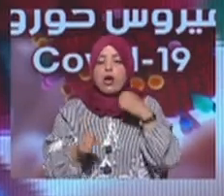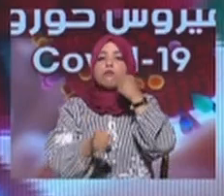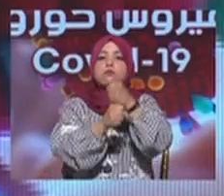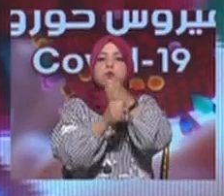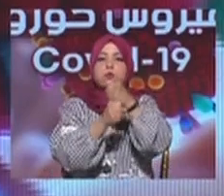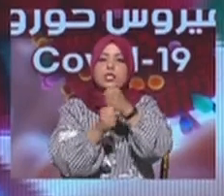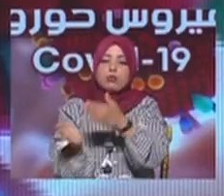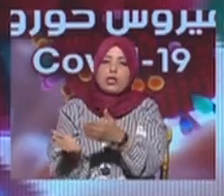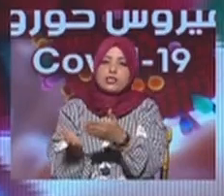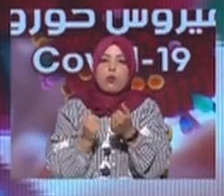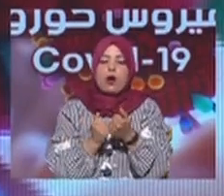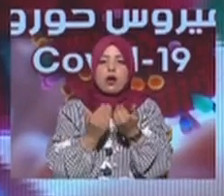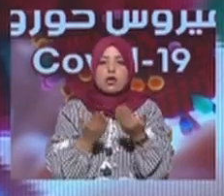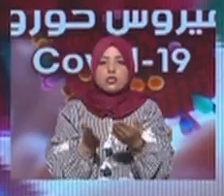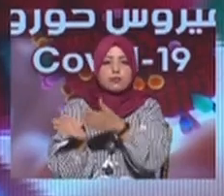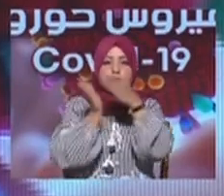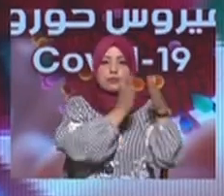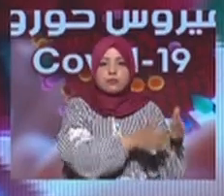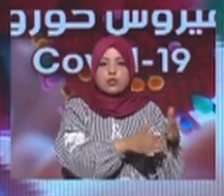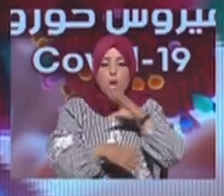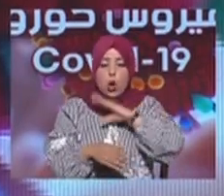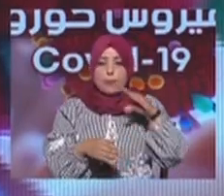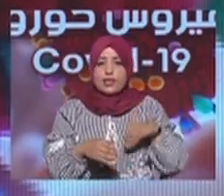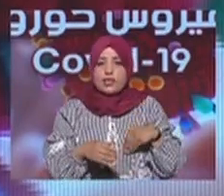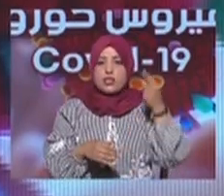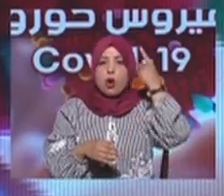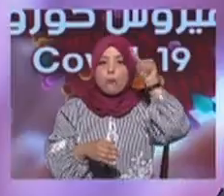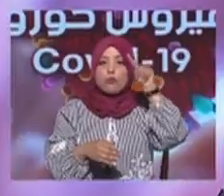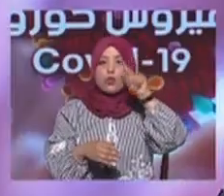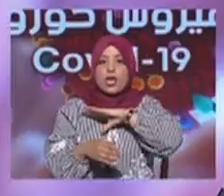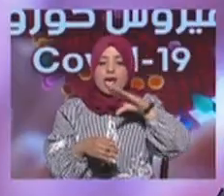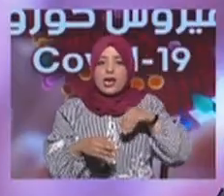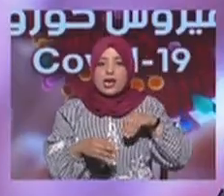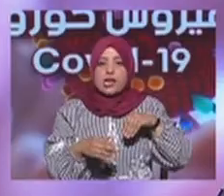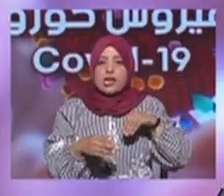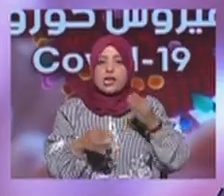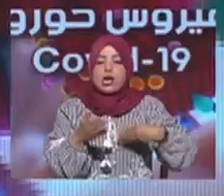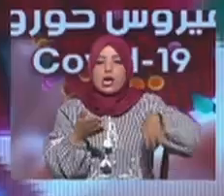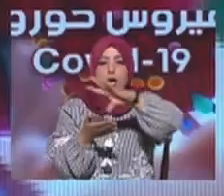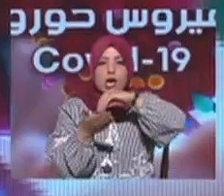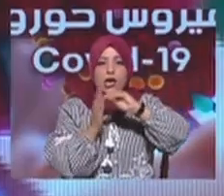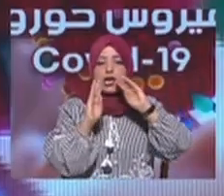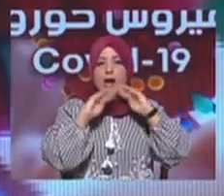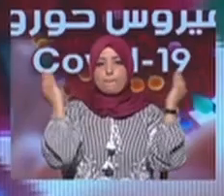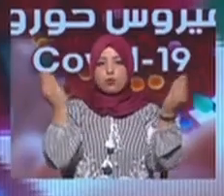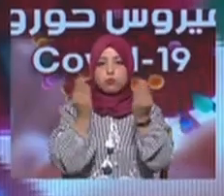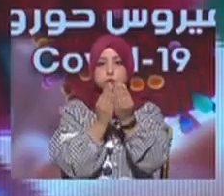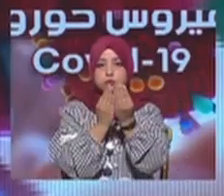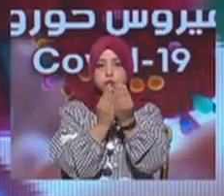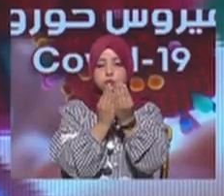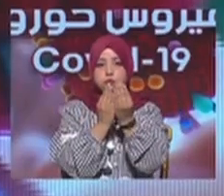دونك ومضبوط يعني باش يكملوا الحروف الاخرين لي جين الاخرين نقصد ان شاء الله بقدره ربي. هو